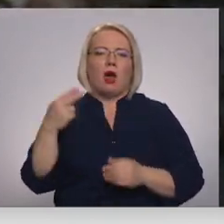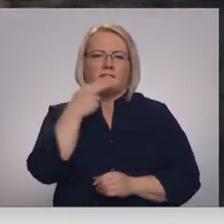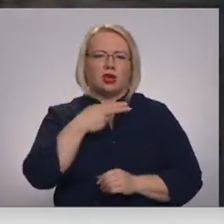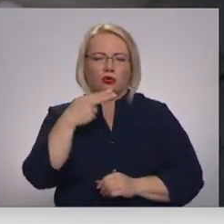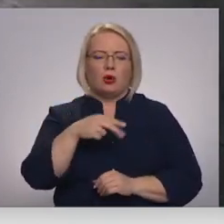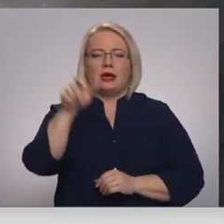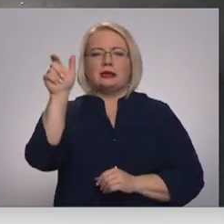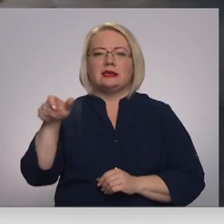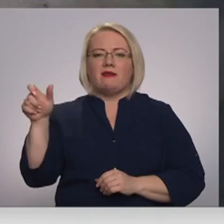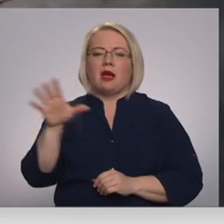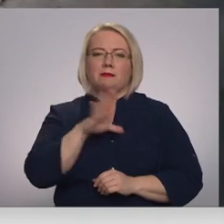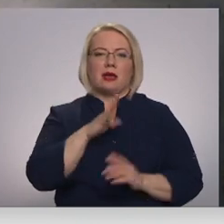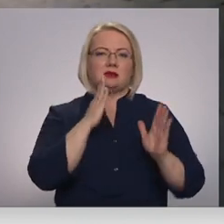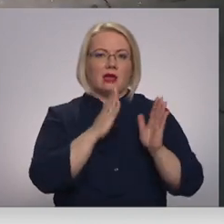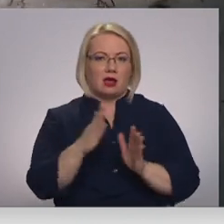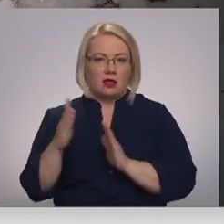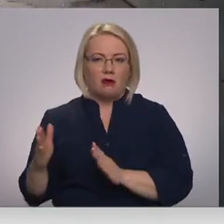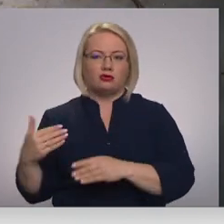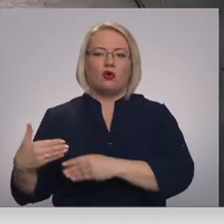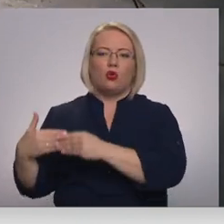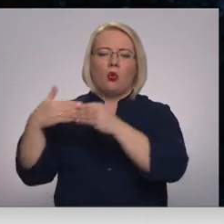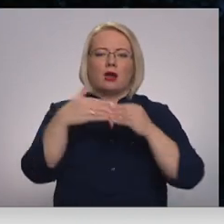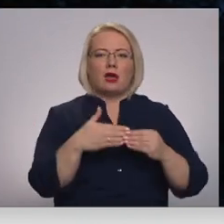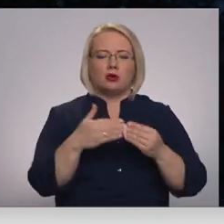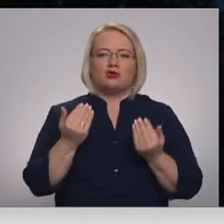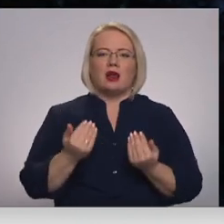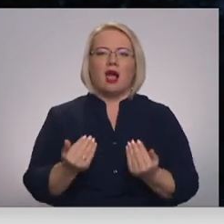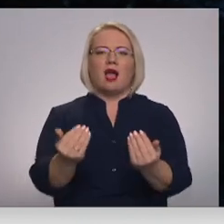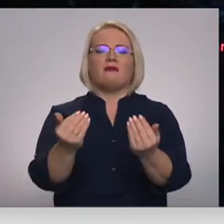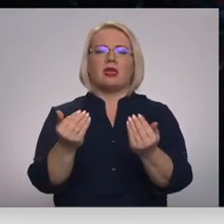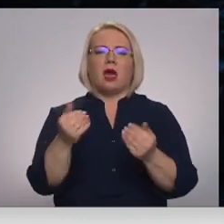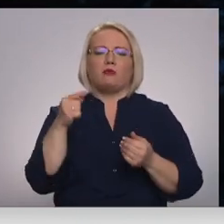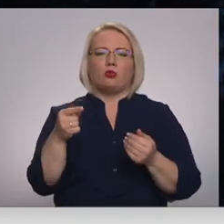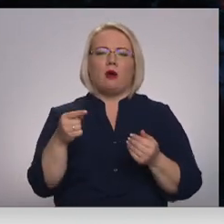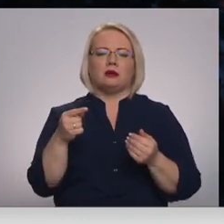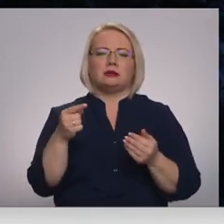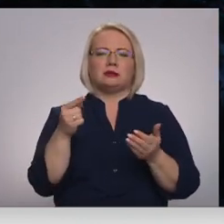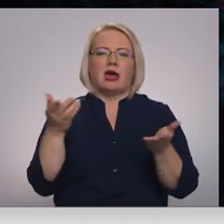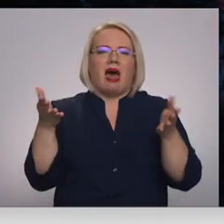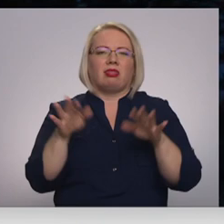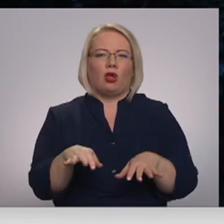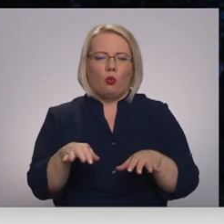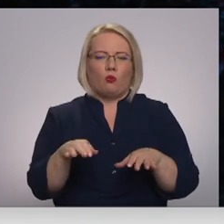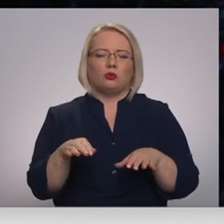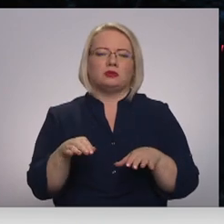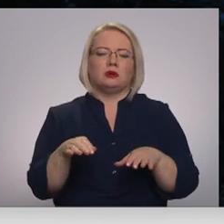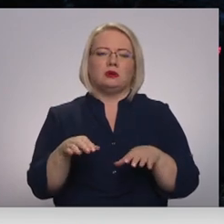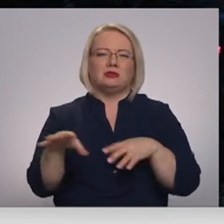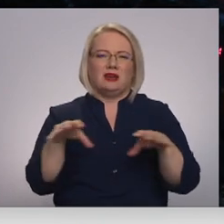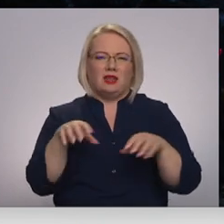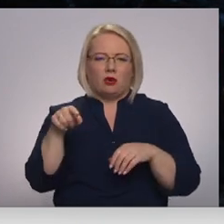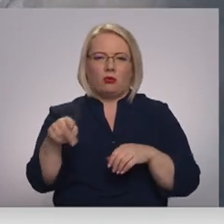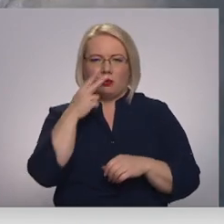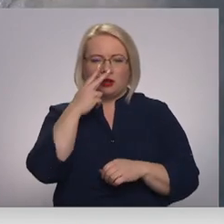Cilvēki bijuši sagatavojušies un nogādājuši ar ragaviņām šo te atlikumus pie tur, kur mēs